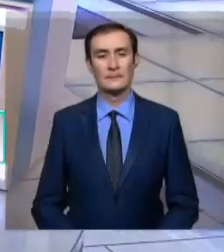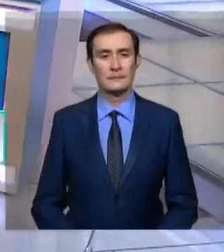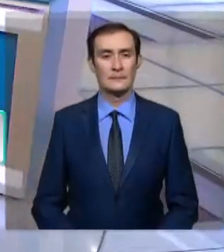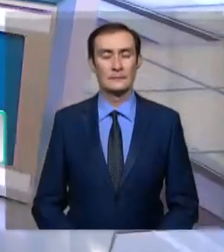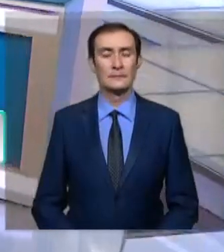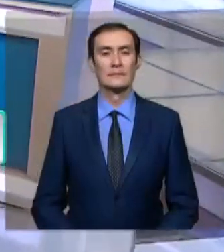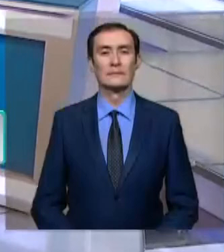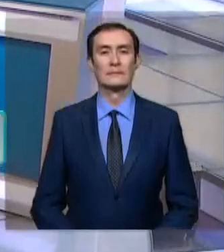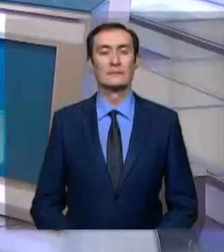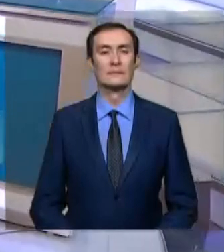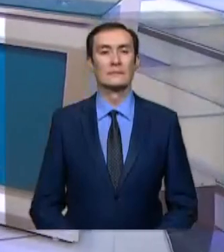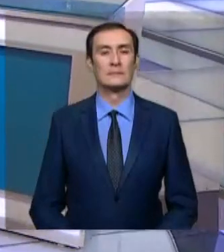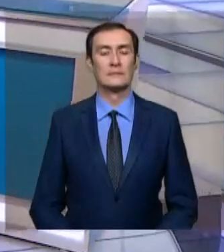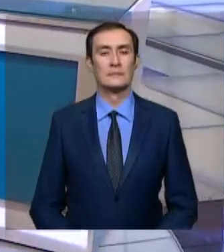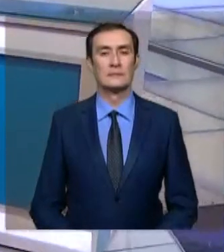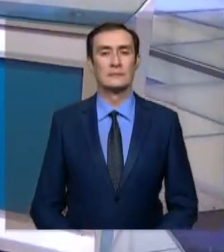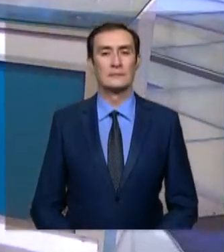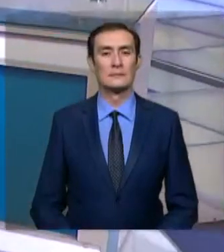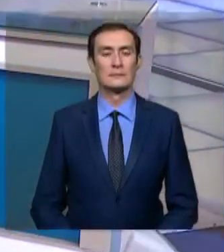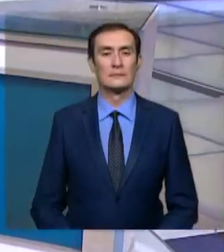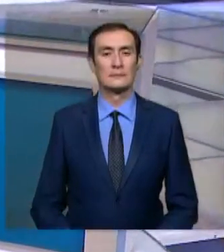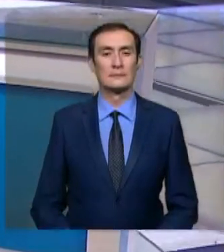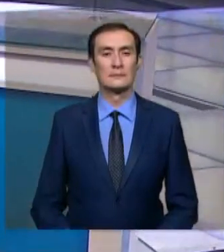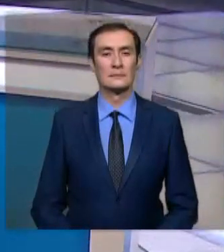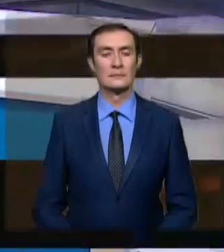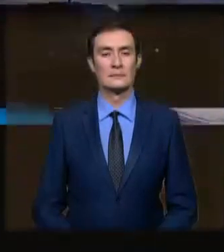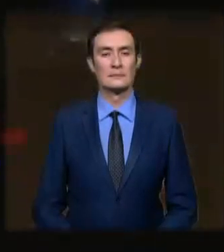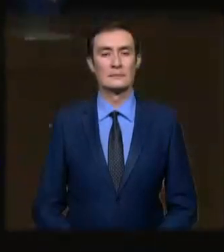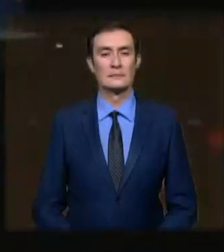Хасан Исраилов. И в начале выпуска коротко о главном.